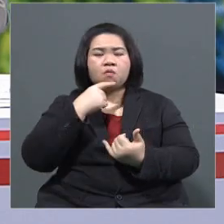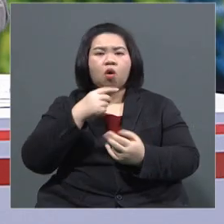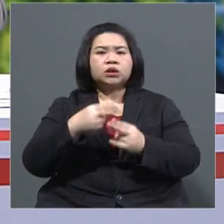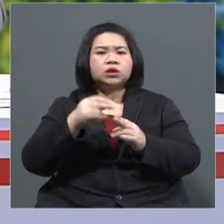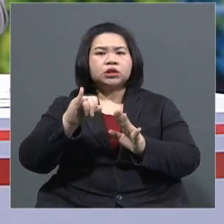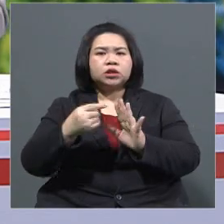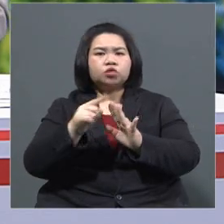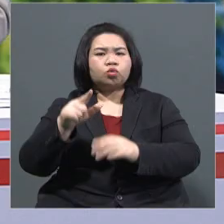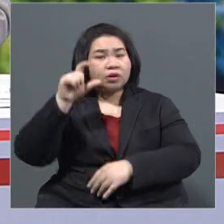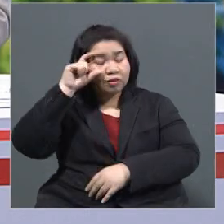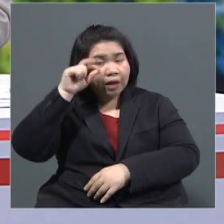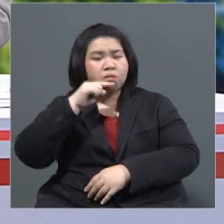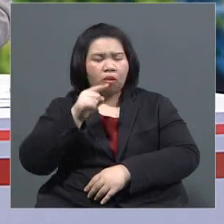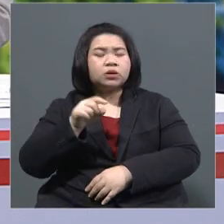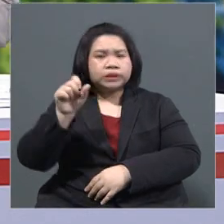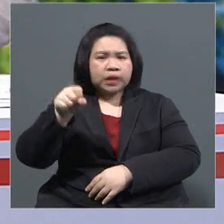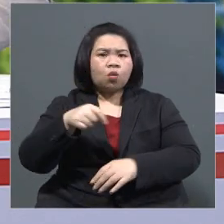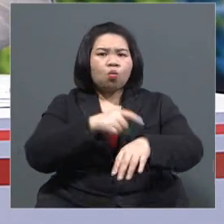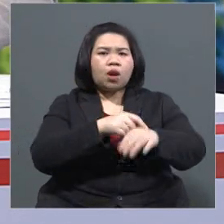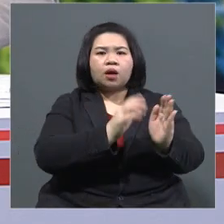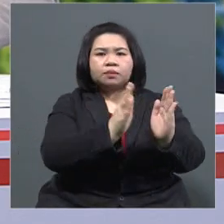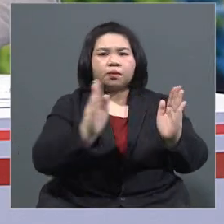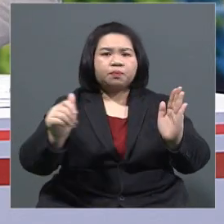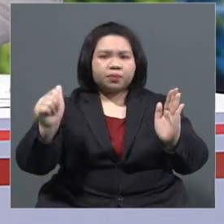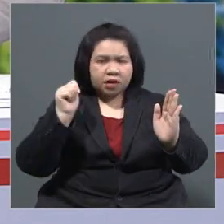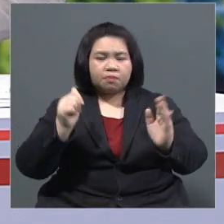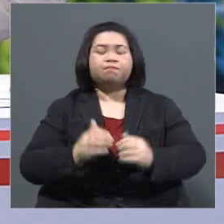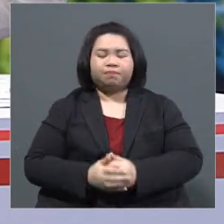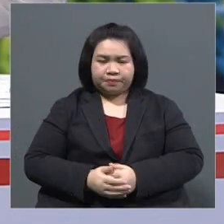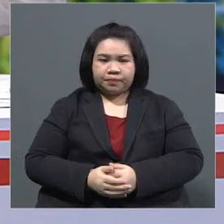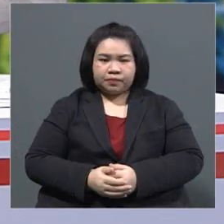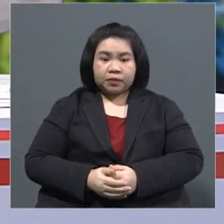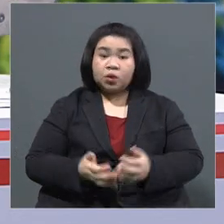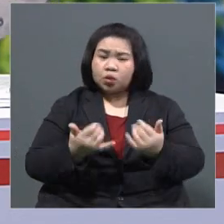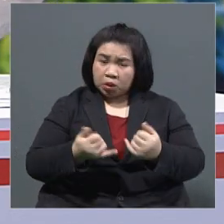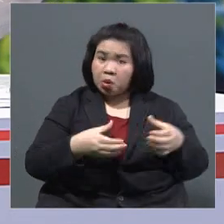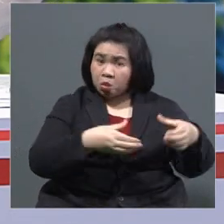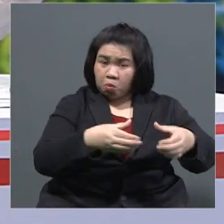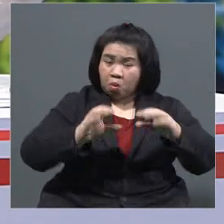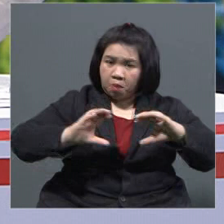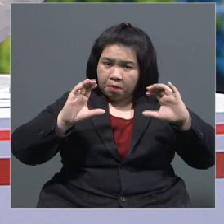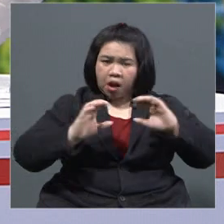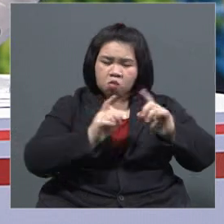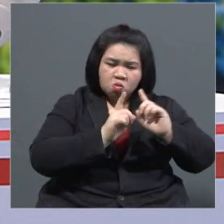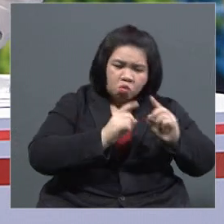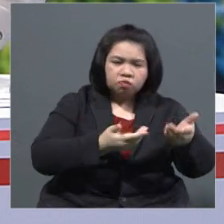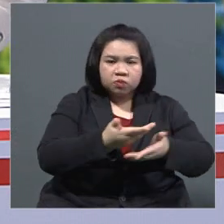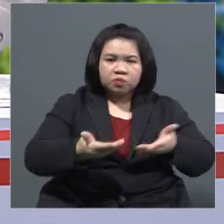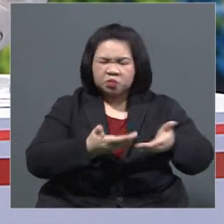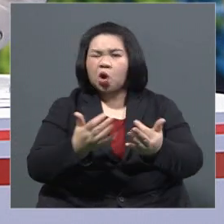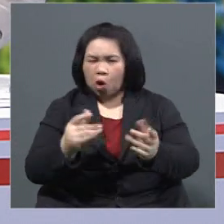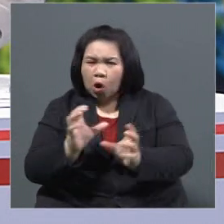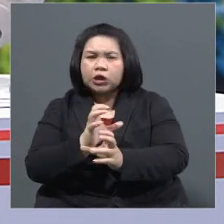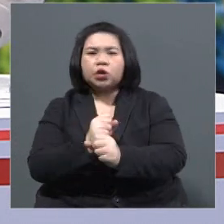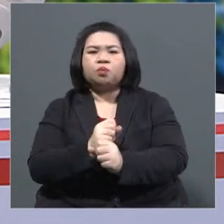ยังเหมือนเดิมนะใช่ค่ะเพราะฉะนั้นในเรื่องของข้อกำหนดแถลงนโยบายเห็นบอกว่าพรรคร่วมช่วงเพยายามที่จะพูดคุยกันอยู่ก่อนที่จะเสด็จน้ำ